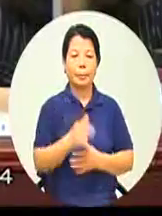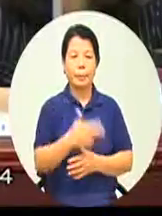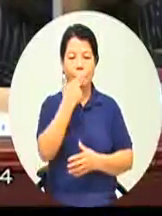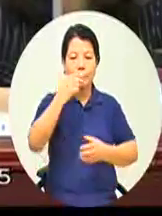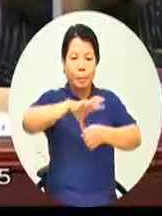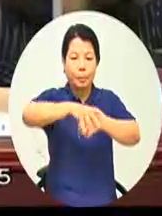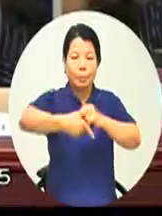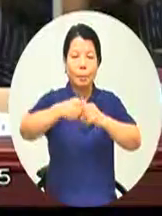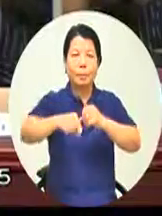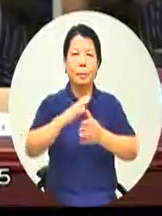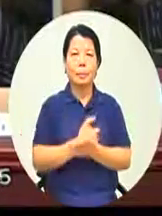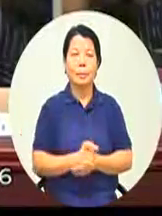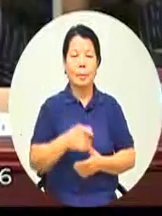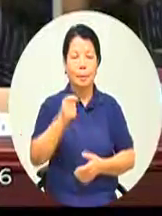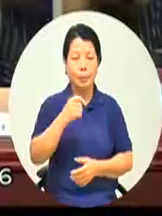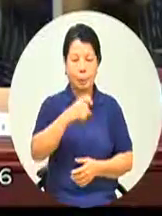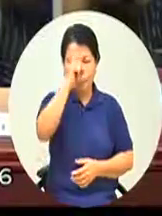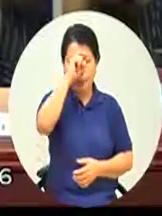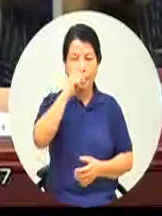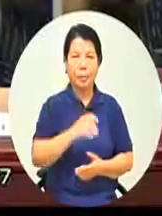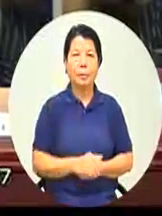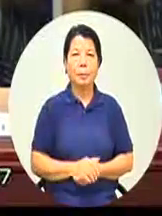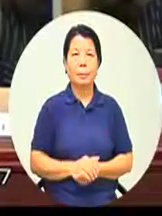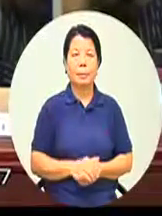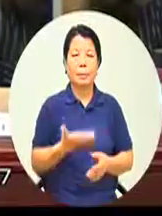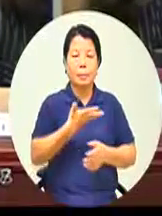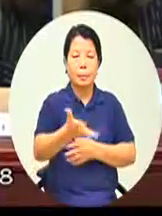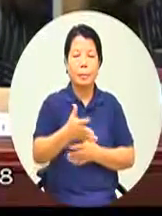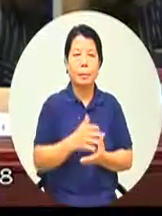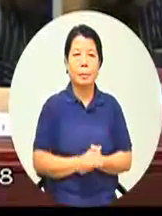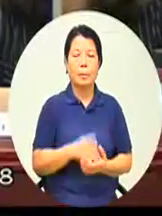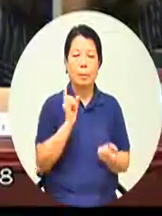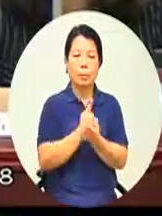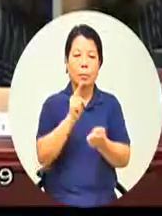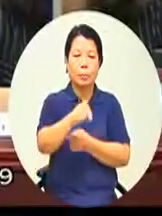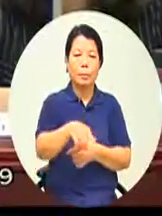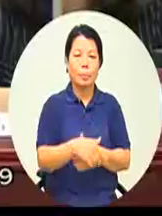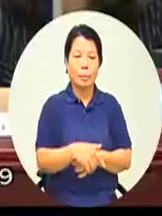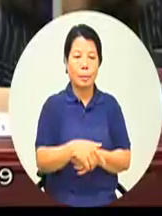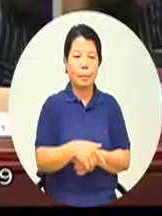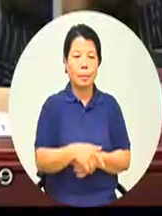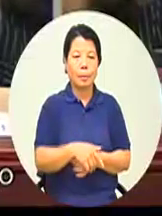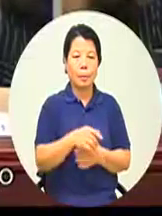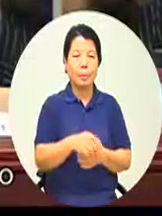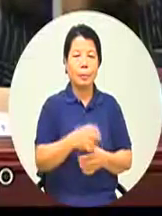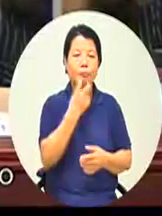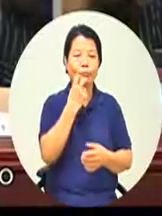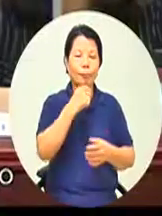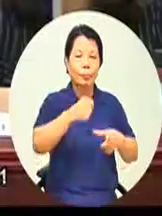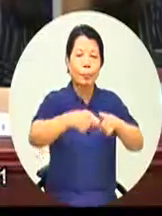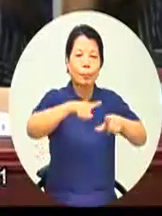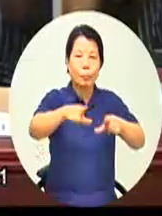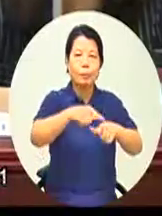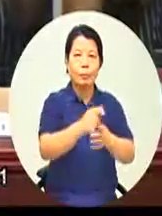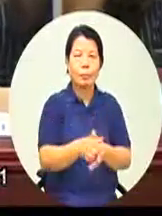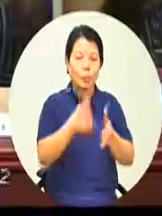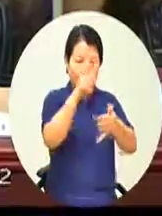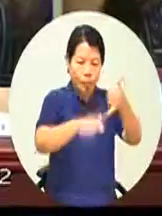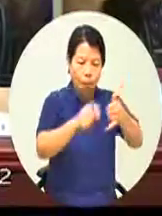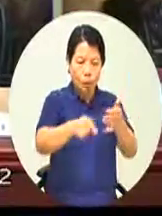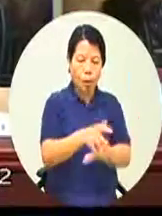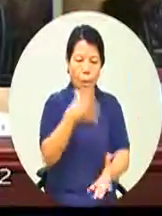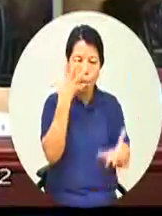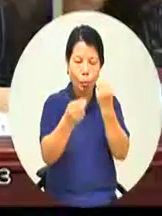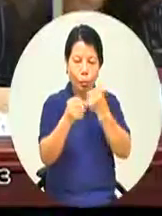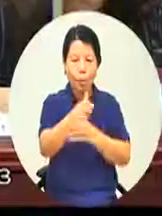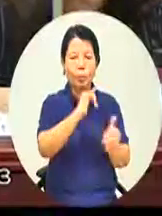是我们希望可以让更多对这件事情比较没有那么清楚的那个